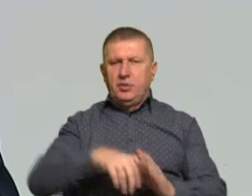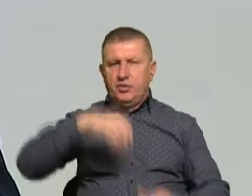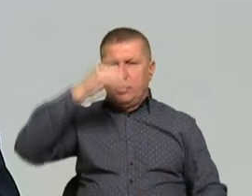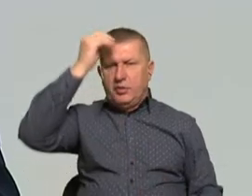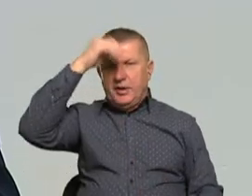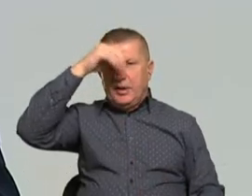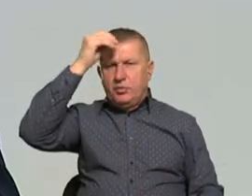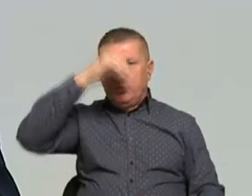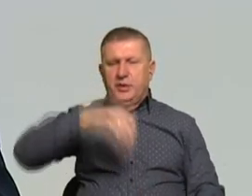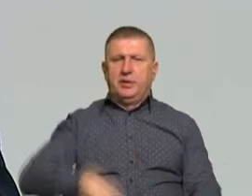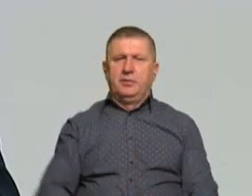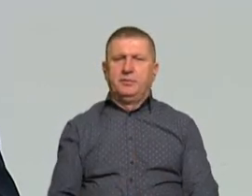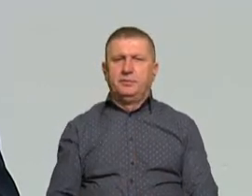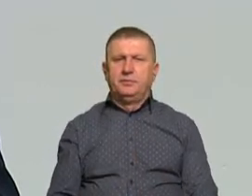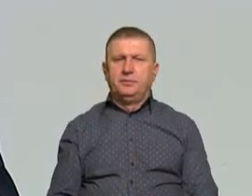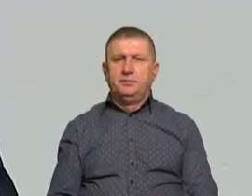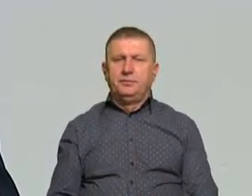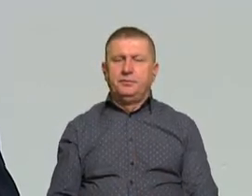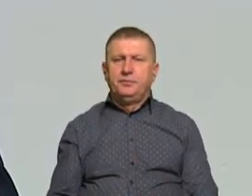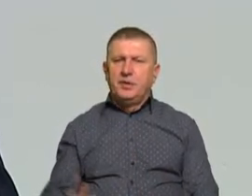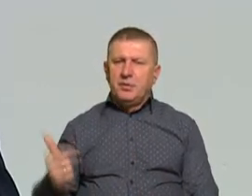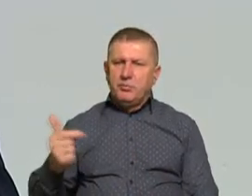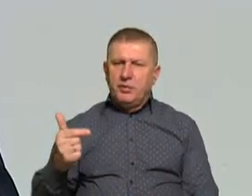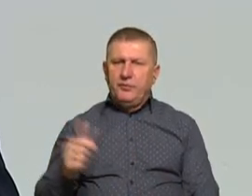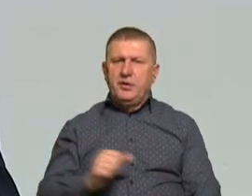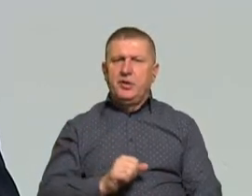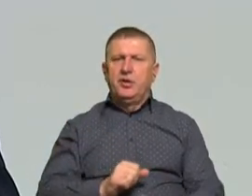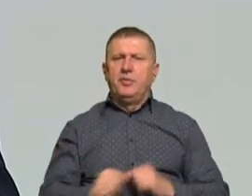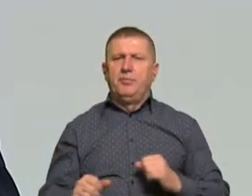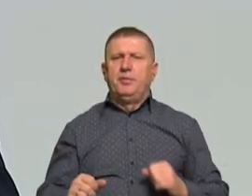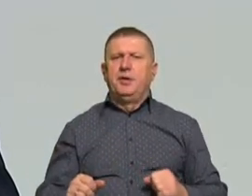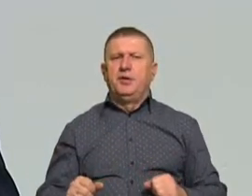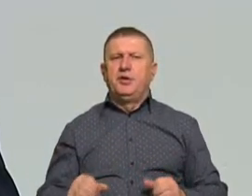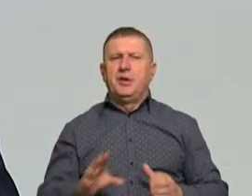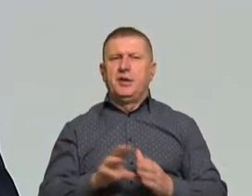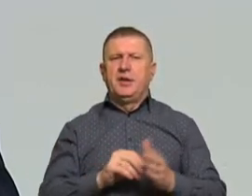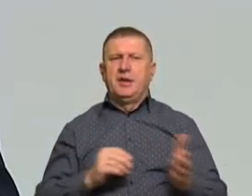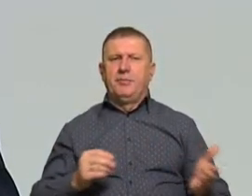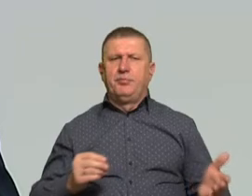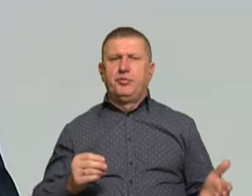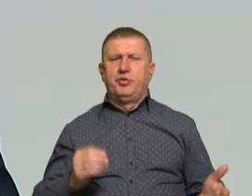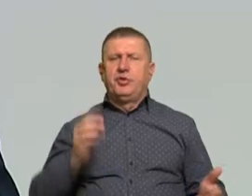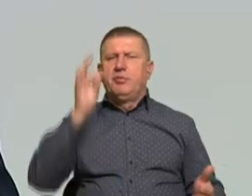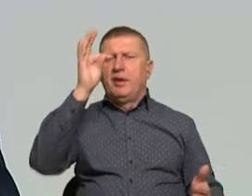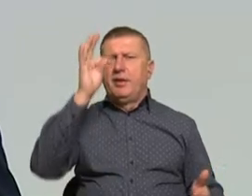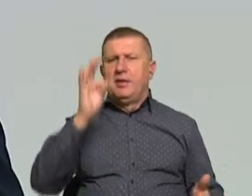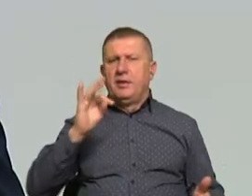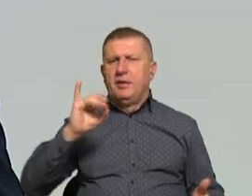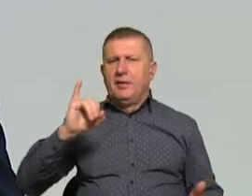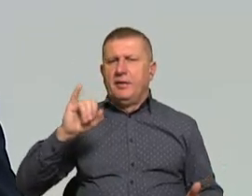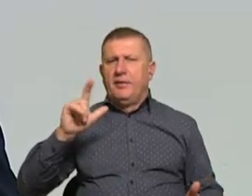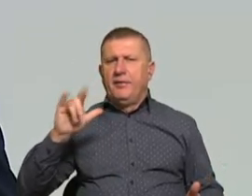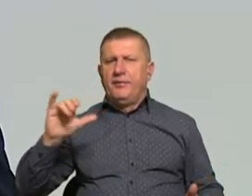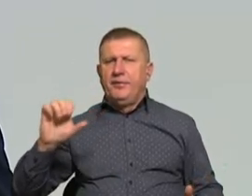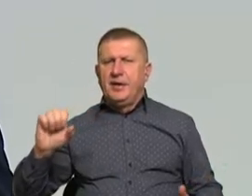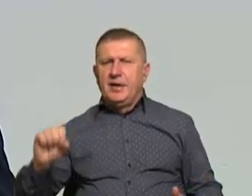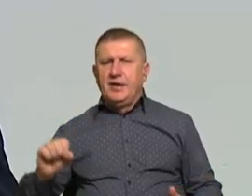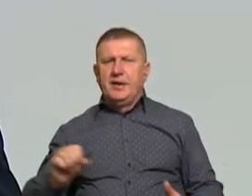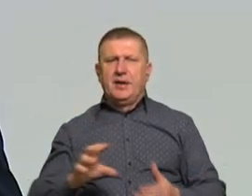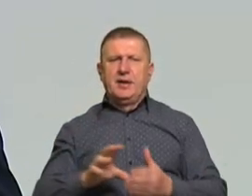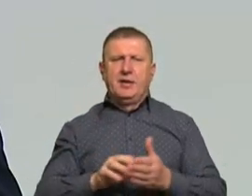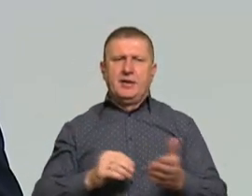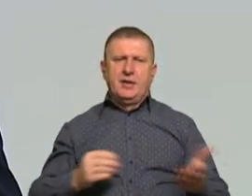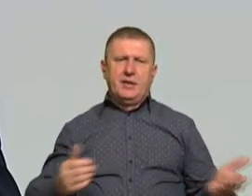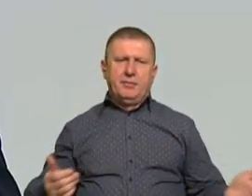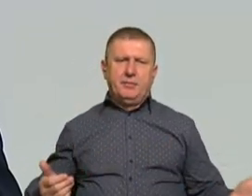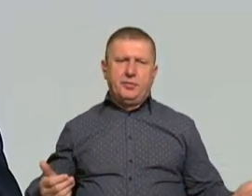tutaj, ażeby wprowadzić filie renomowanych uczelni krajowych do Bielska. Mogłyby być to